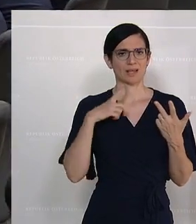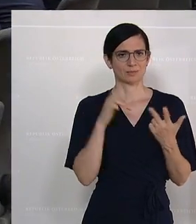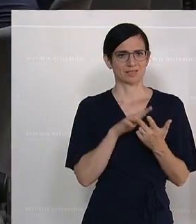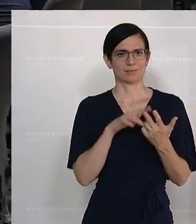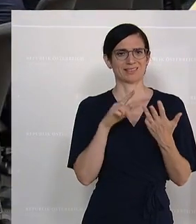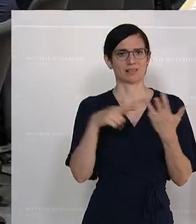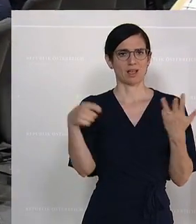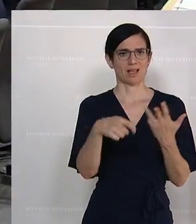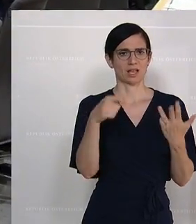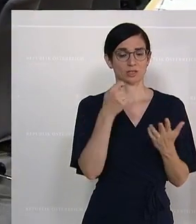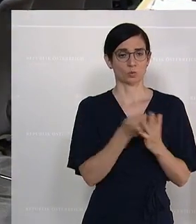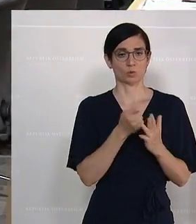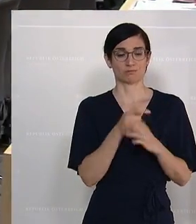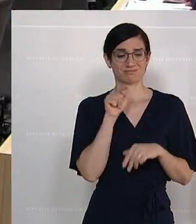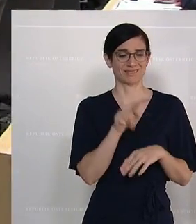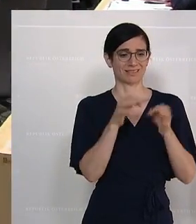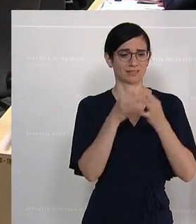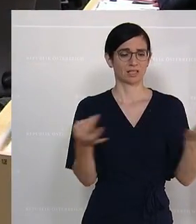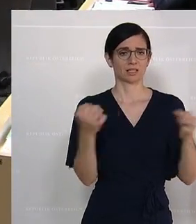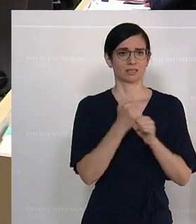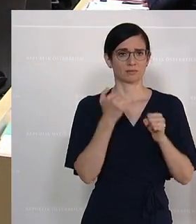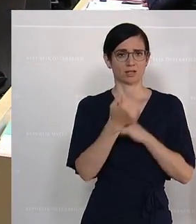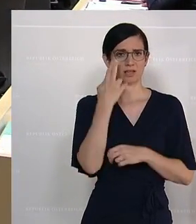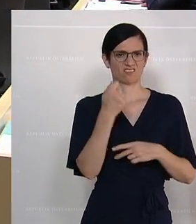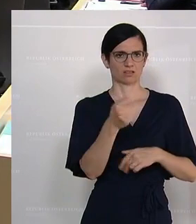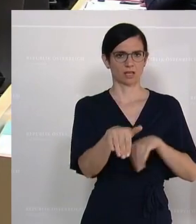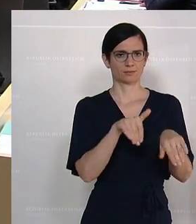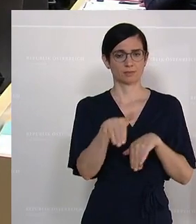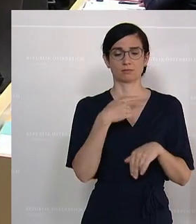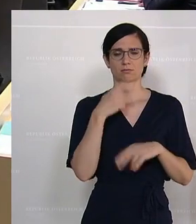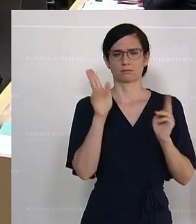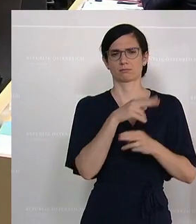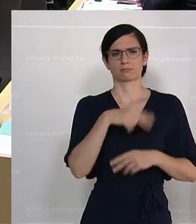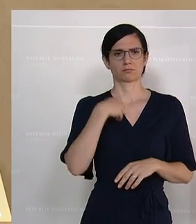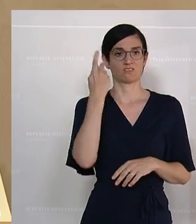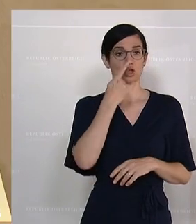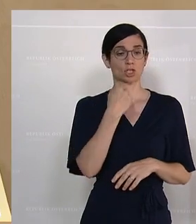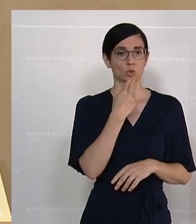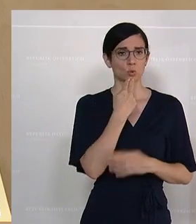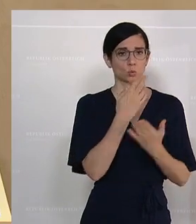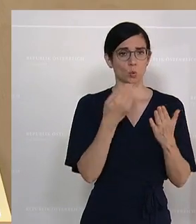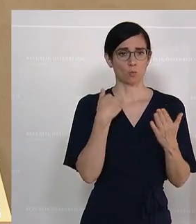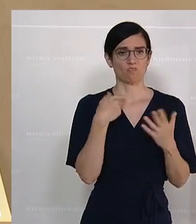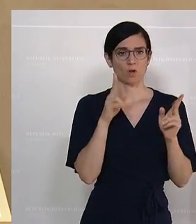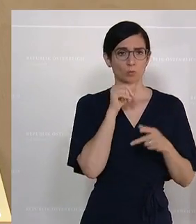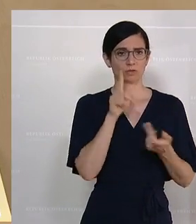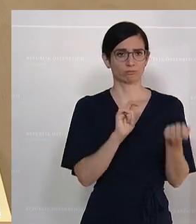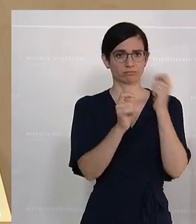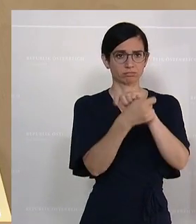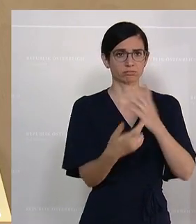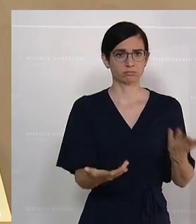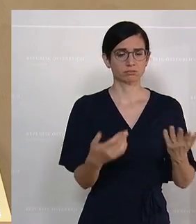musste gar nicht so finanzminister wo die kann es nicht verstehen dass man beispielsweise beim strom hier nicht eingreift und